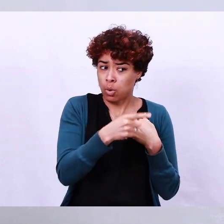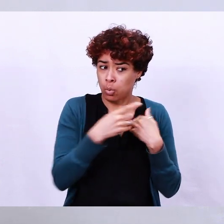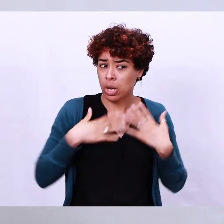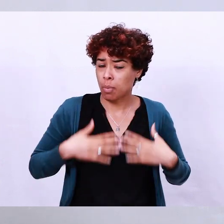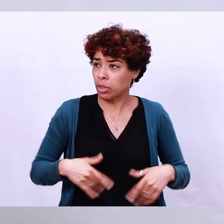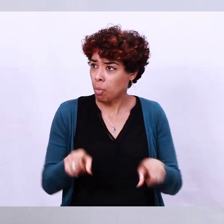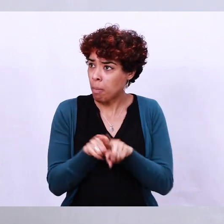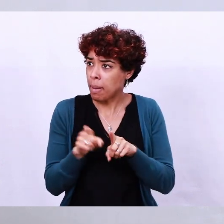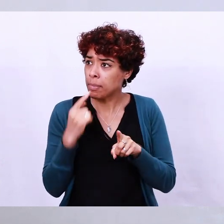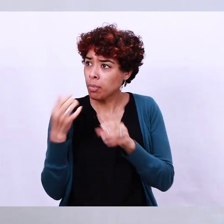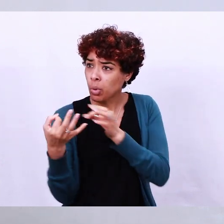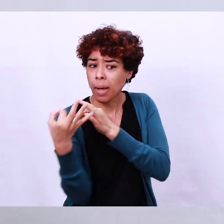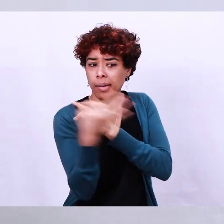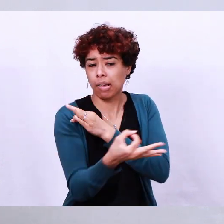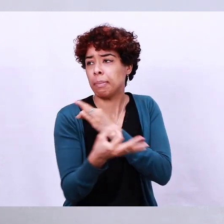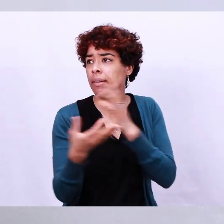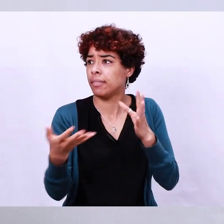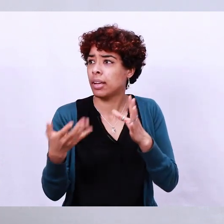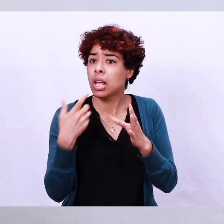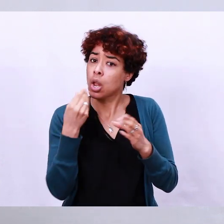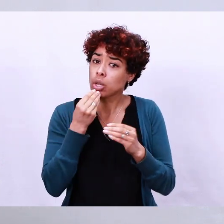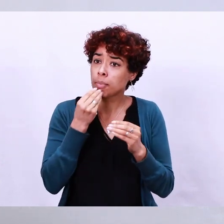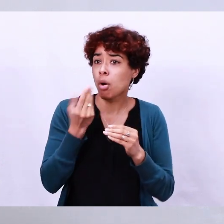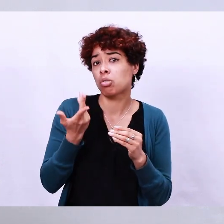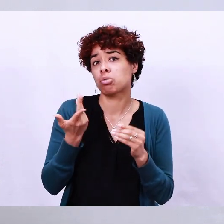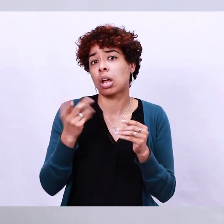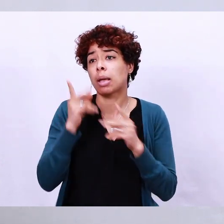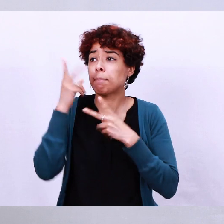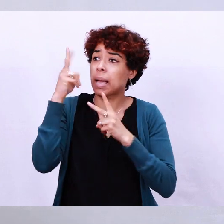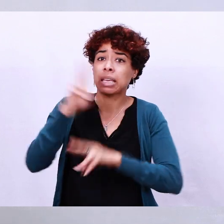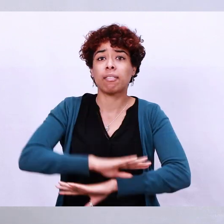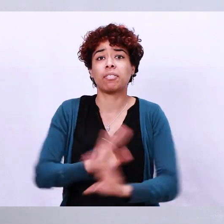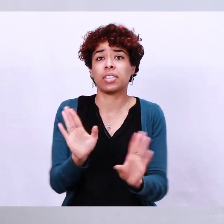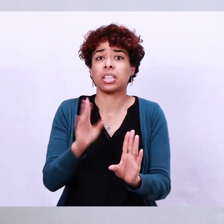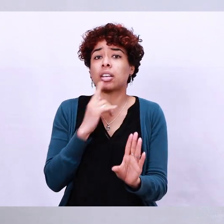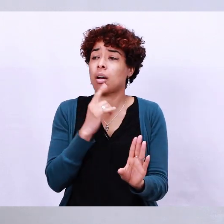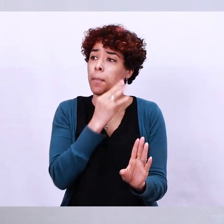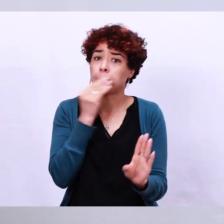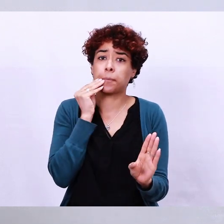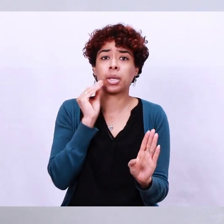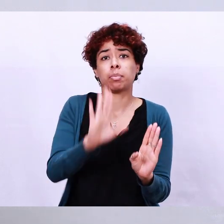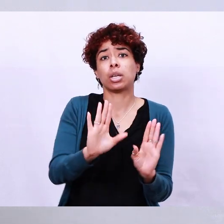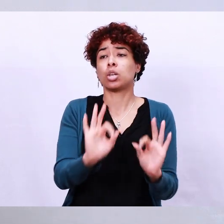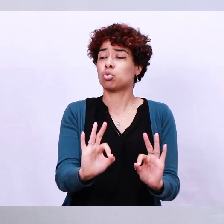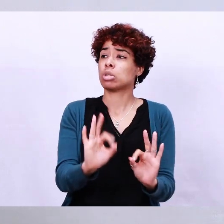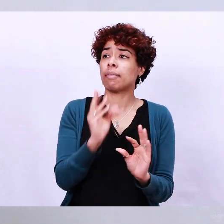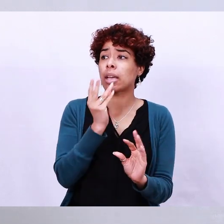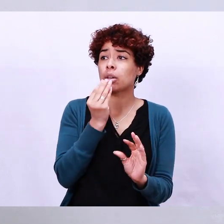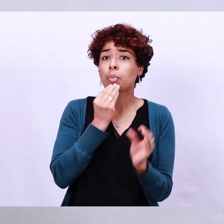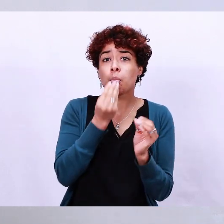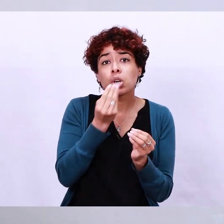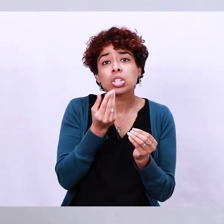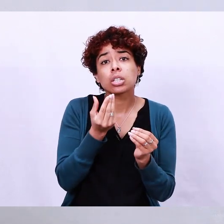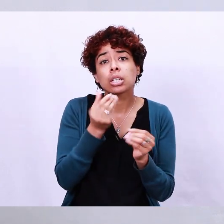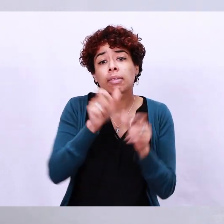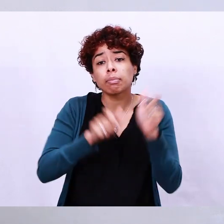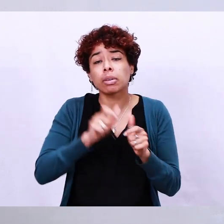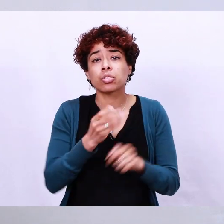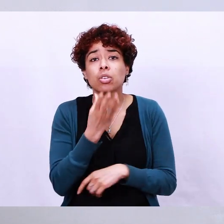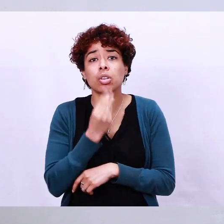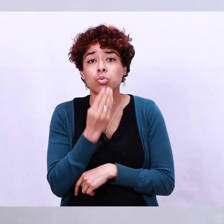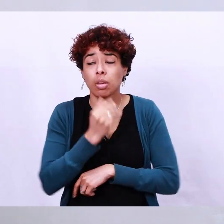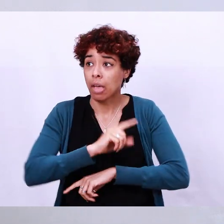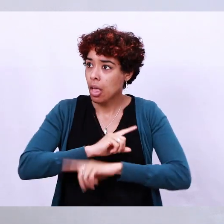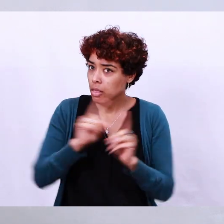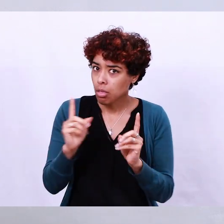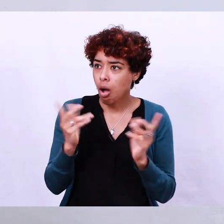est entraîné comme toi à ne plus manger avec les païens et à se restreindre pour être avec les Juifs. Et ça, c'est une erreur. Parce que tu dois